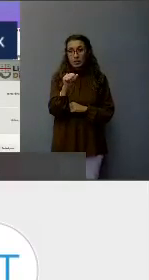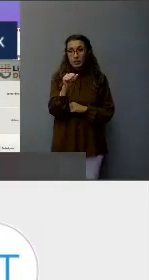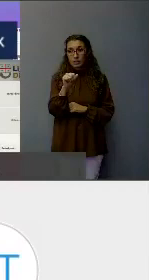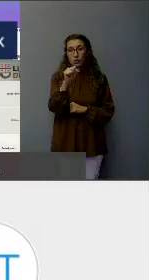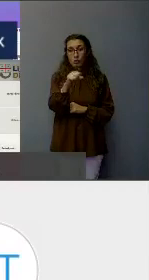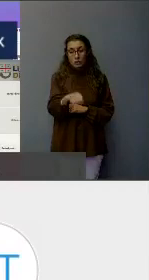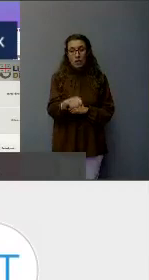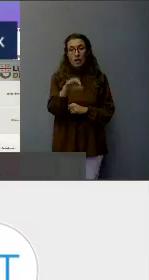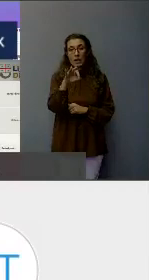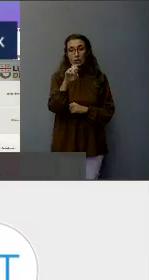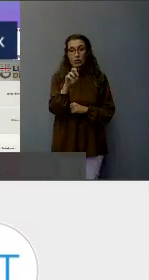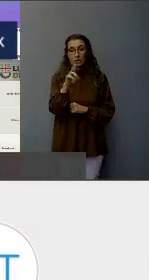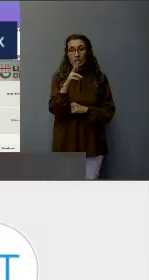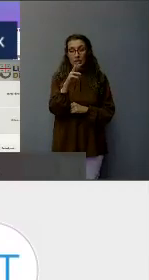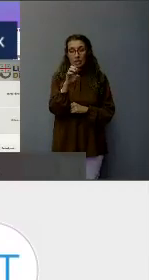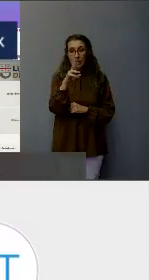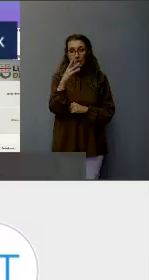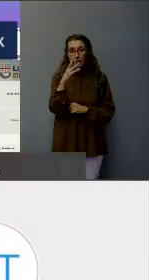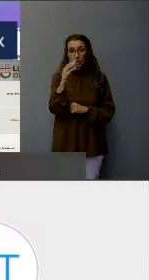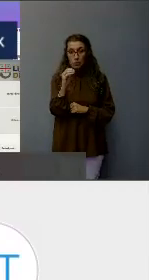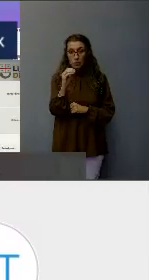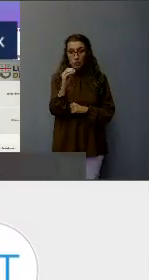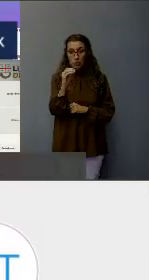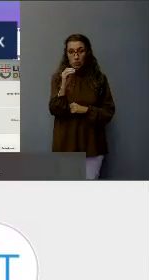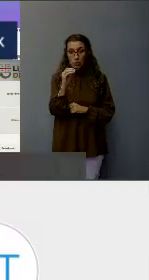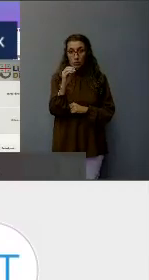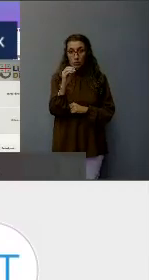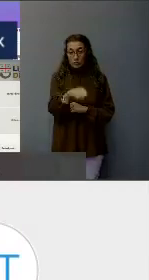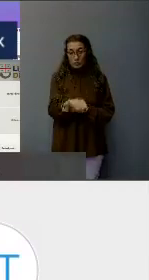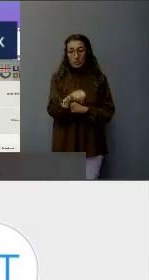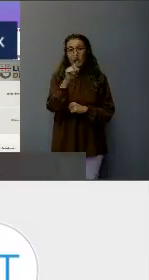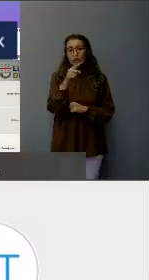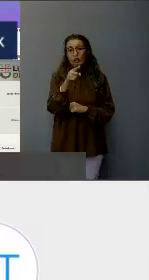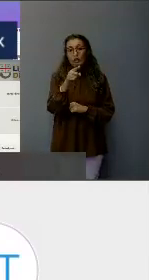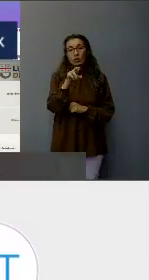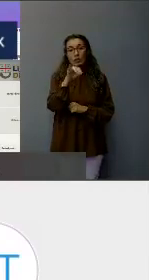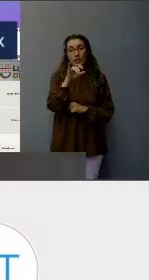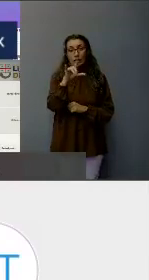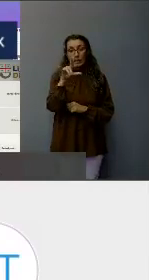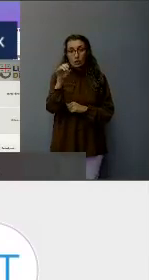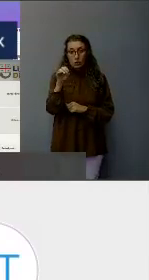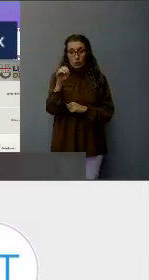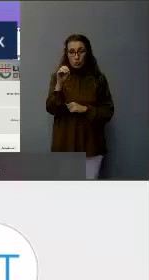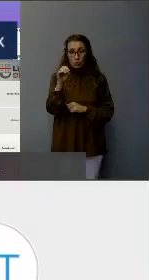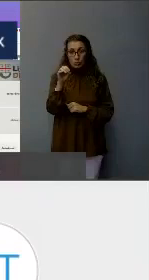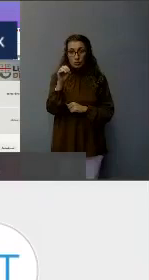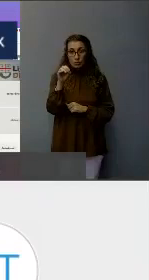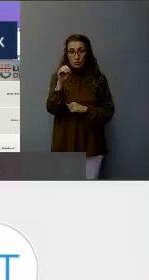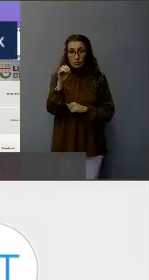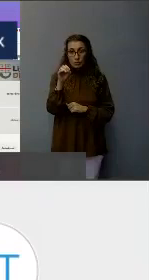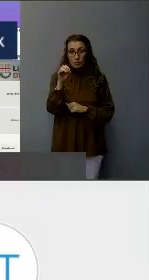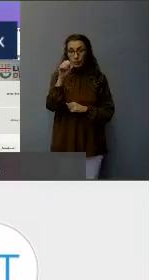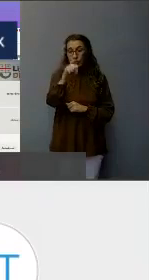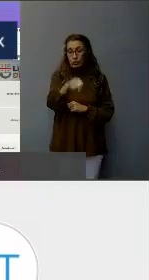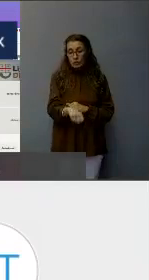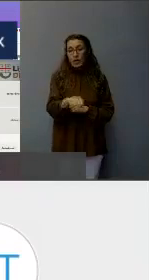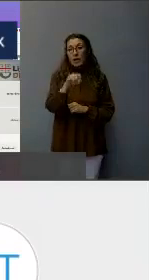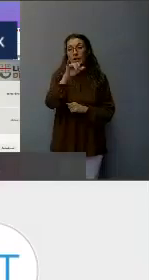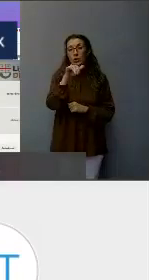dario consigliera ferrero contrario consigliere grillo contrario